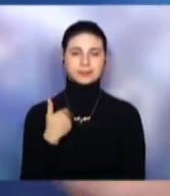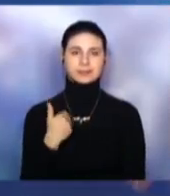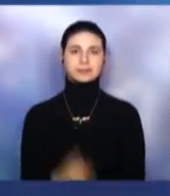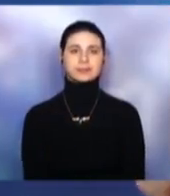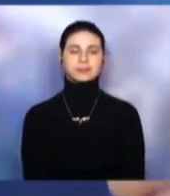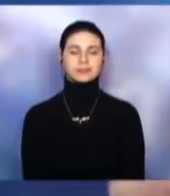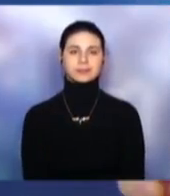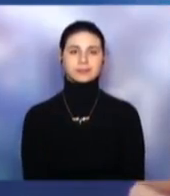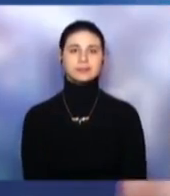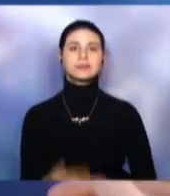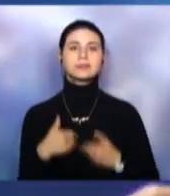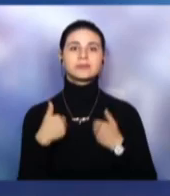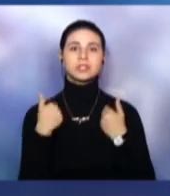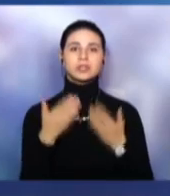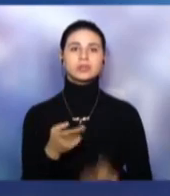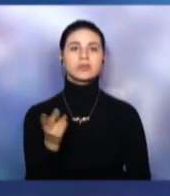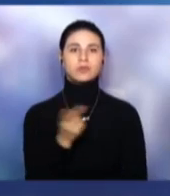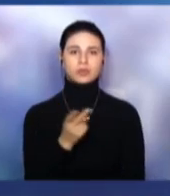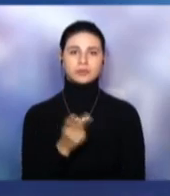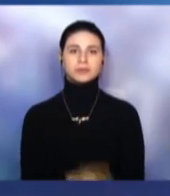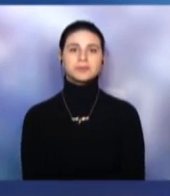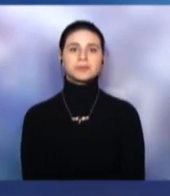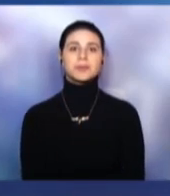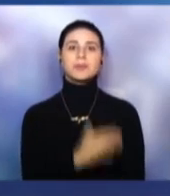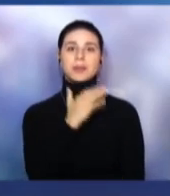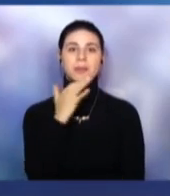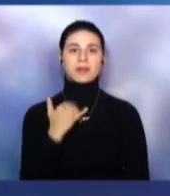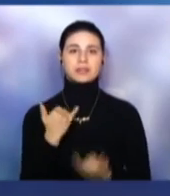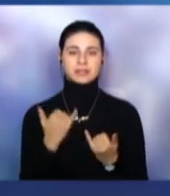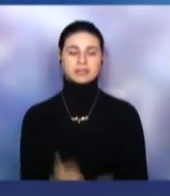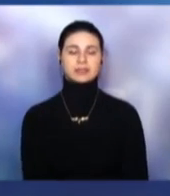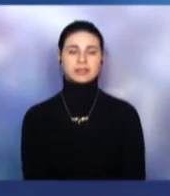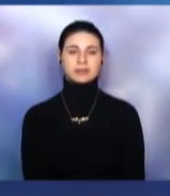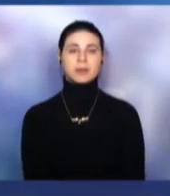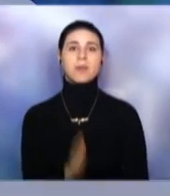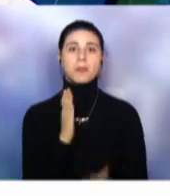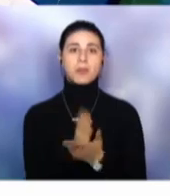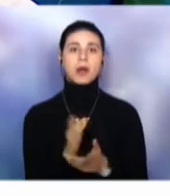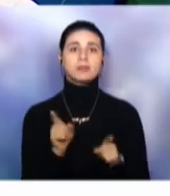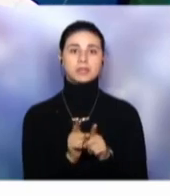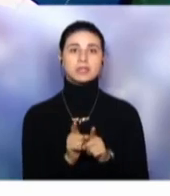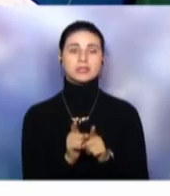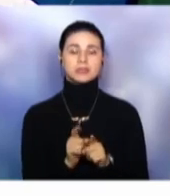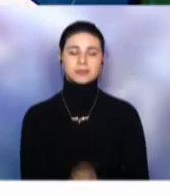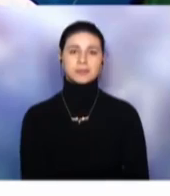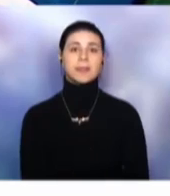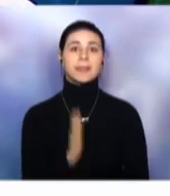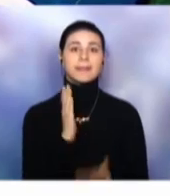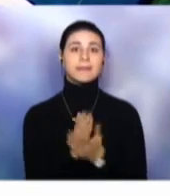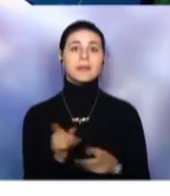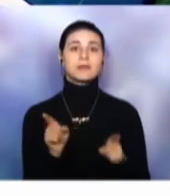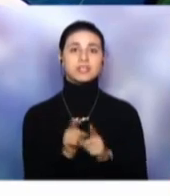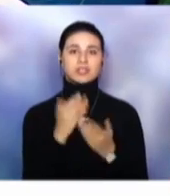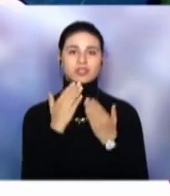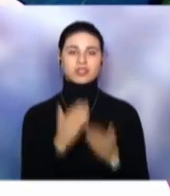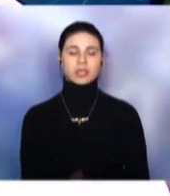დილამშვიდობის. გამარჯობა. გილოცავთ ორთავეს. თქვენც ასევე. თქვენც ასევე. მაქვს ესეთი, გაიხარეთ, მაქვს ასეთი